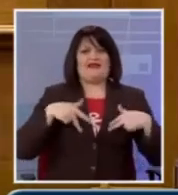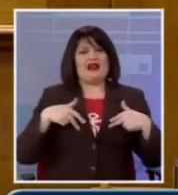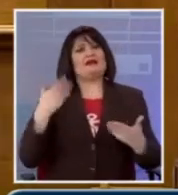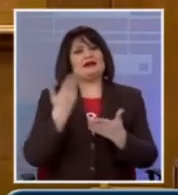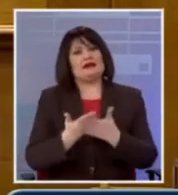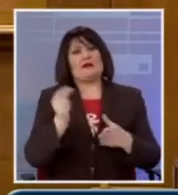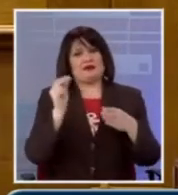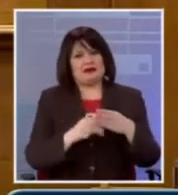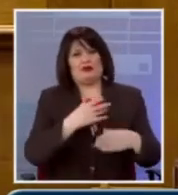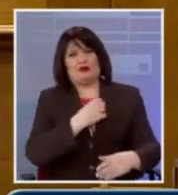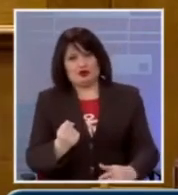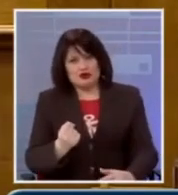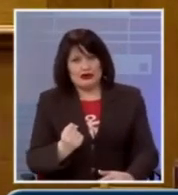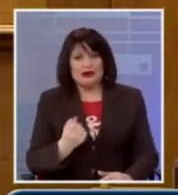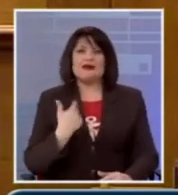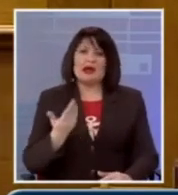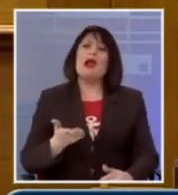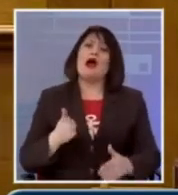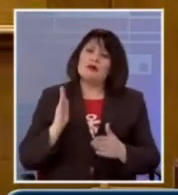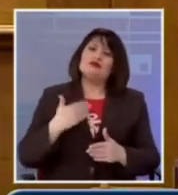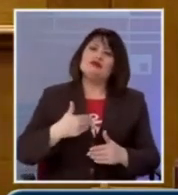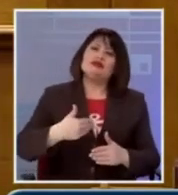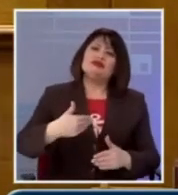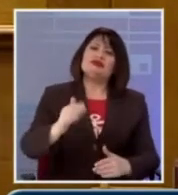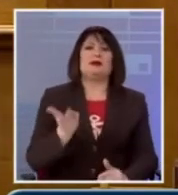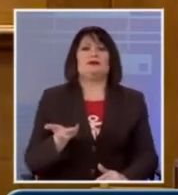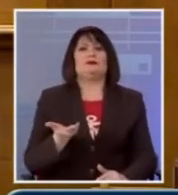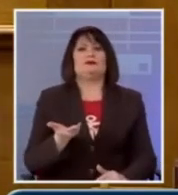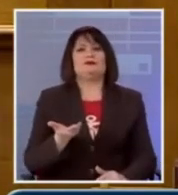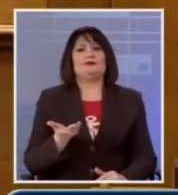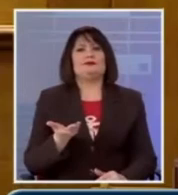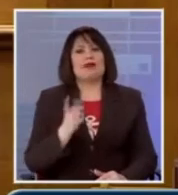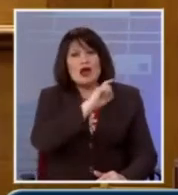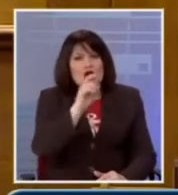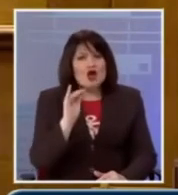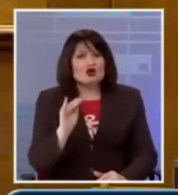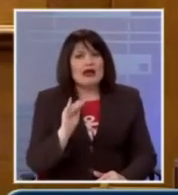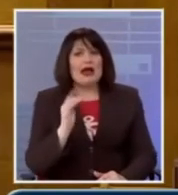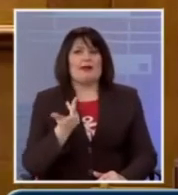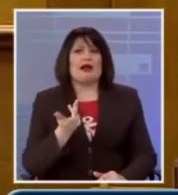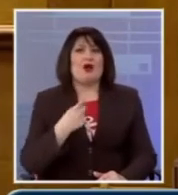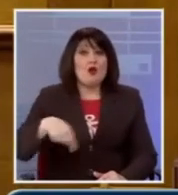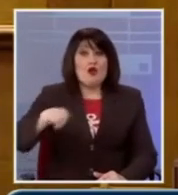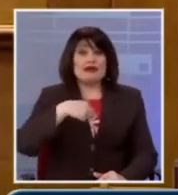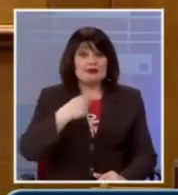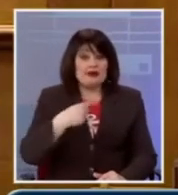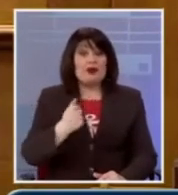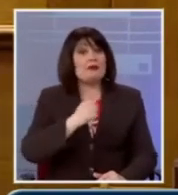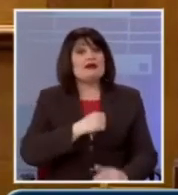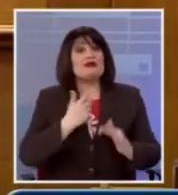ψήφο εμπιστοσύνης. Θα μας ακολουθεί στην πολιτική ζωή και θα αποτιμά τη στάση όλων μας εδώ πέρα.